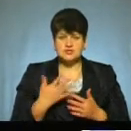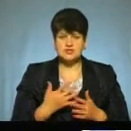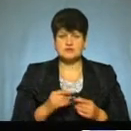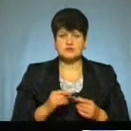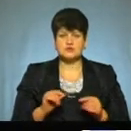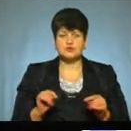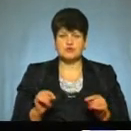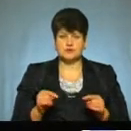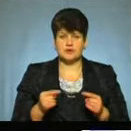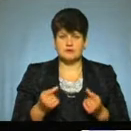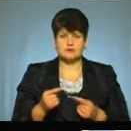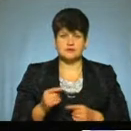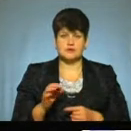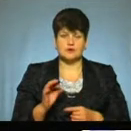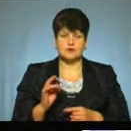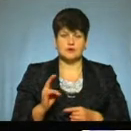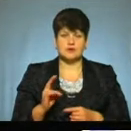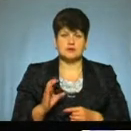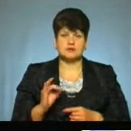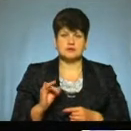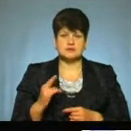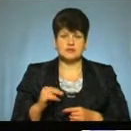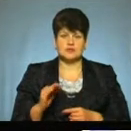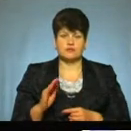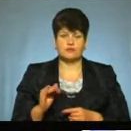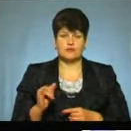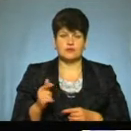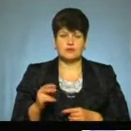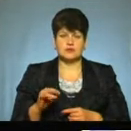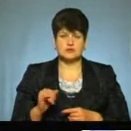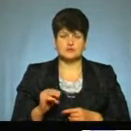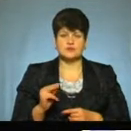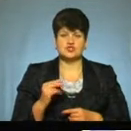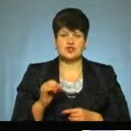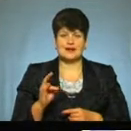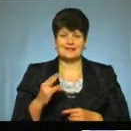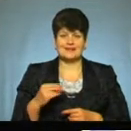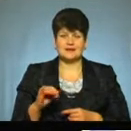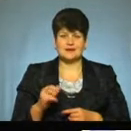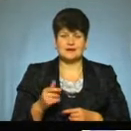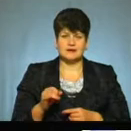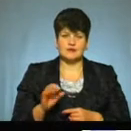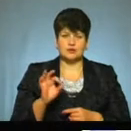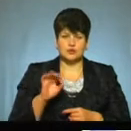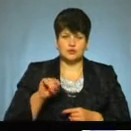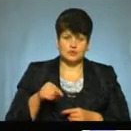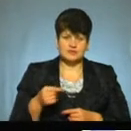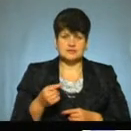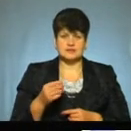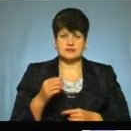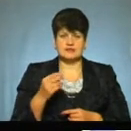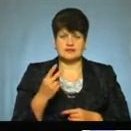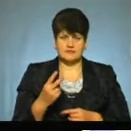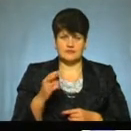ця сполука, оксид вуглецю, і це вже виділення. Тобто, концентрація чадного газу в приміщенні 0,2% від загального